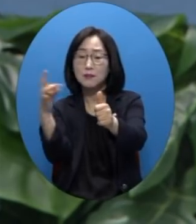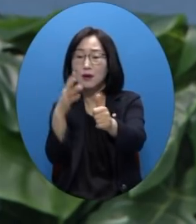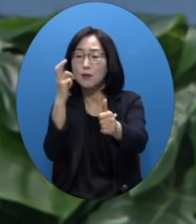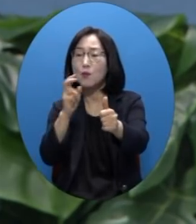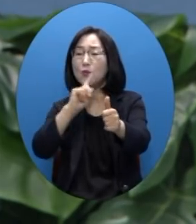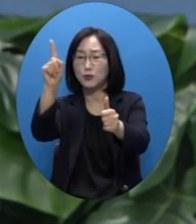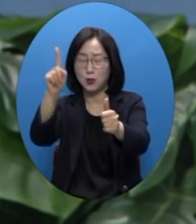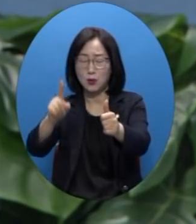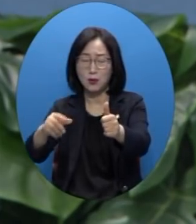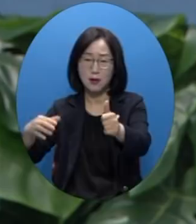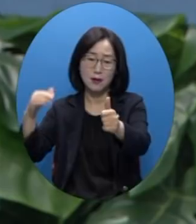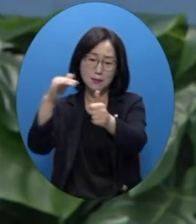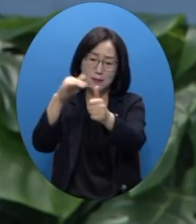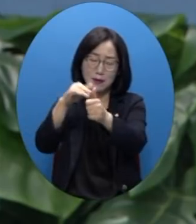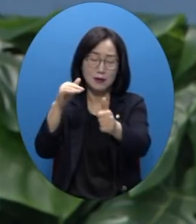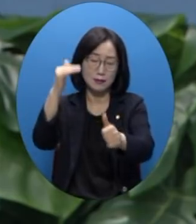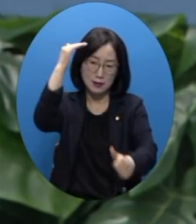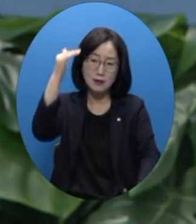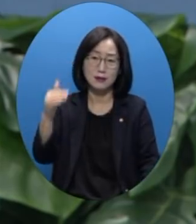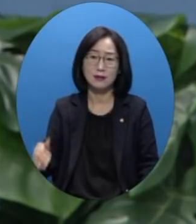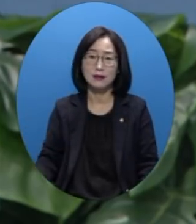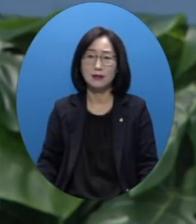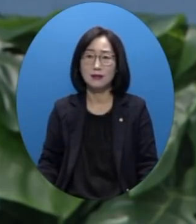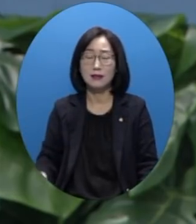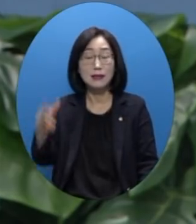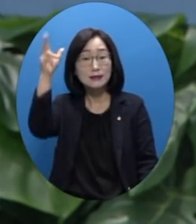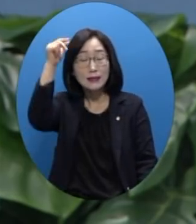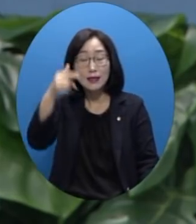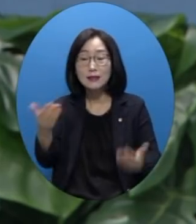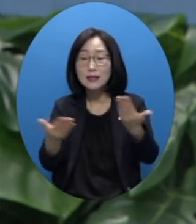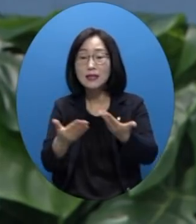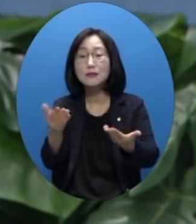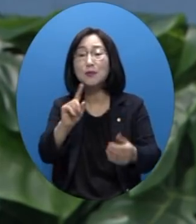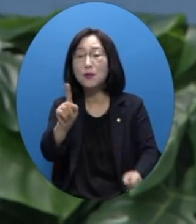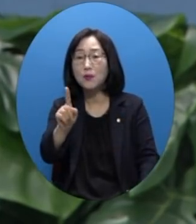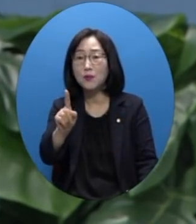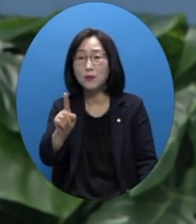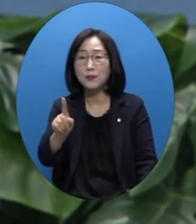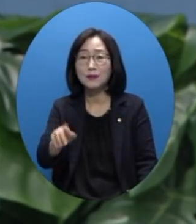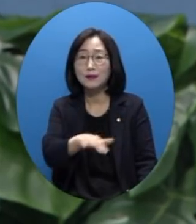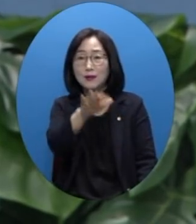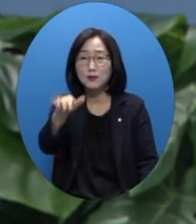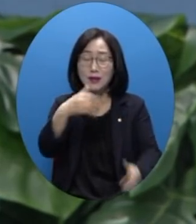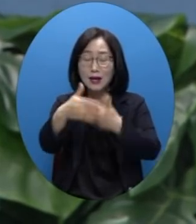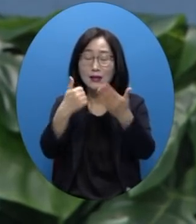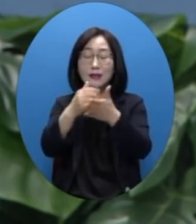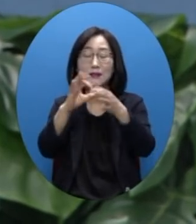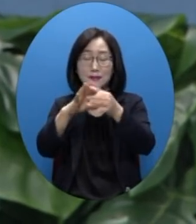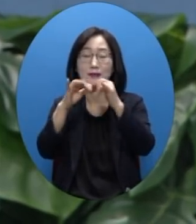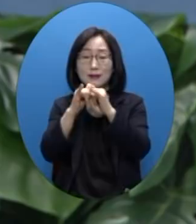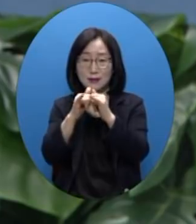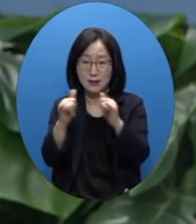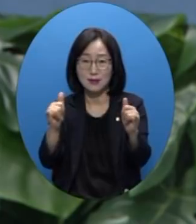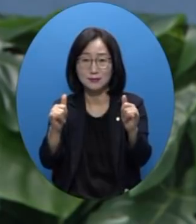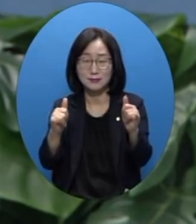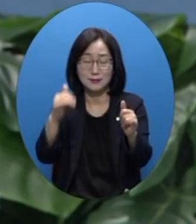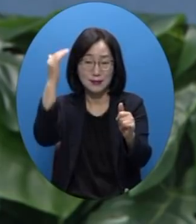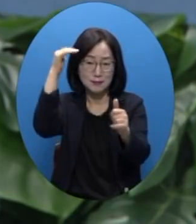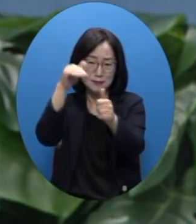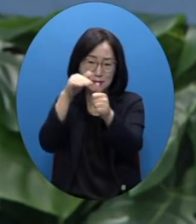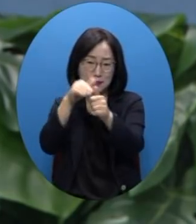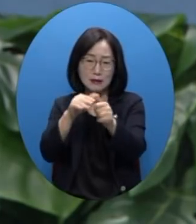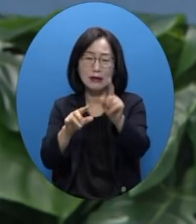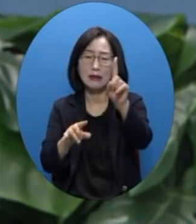고소합니다. 괴롭힙니다. 사탄이 하는 일은 우리 하나님의 사람들을 괴롭히는 것